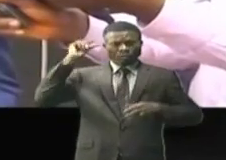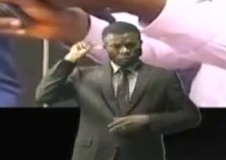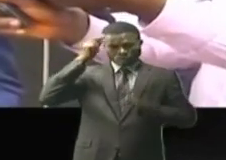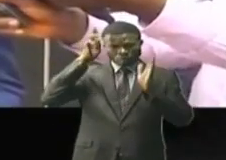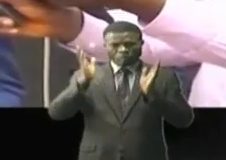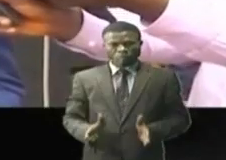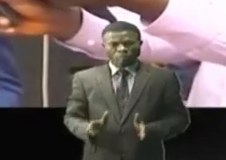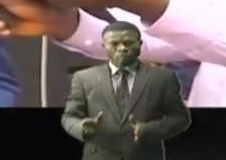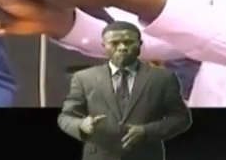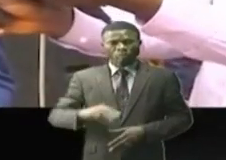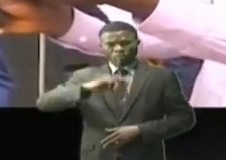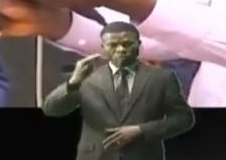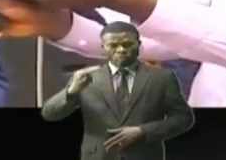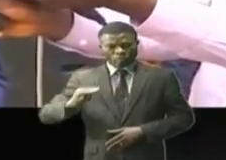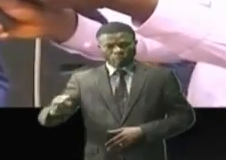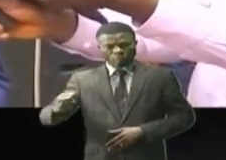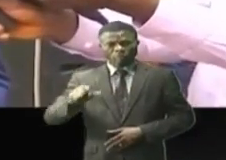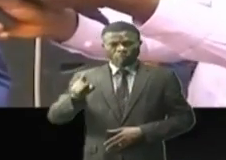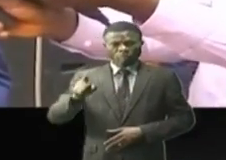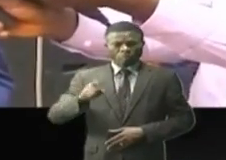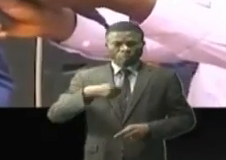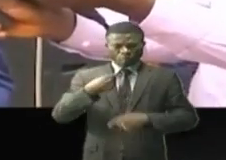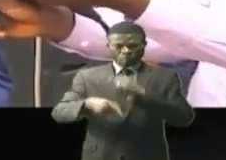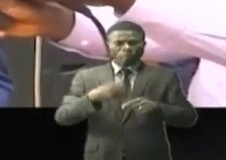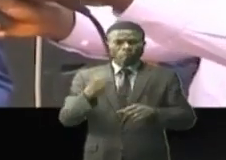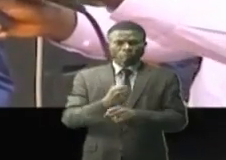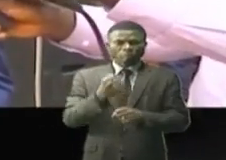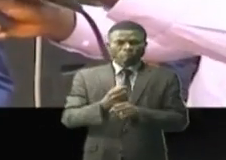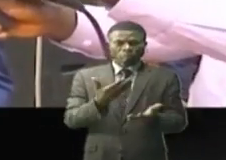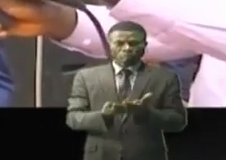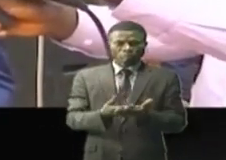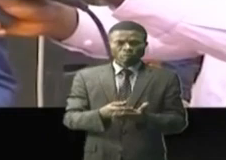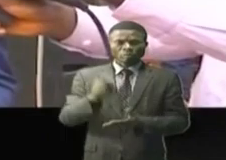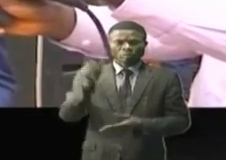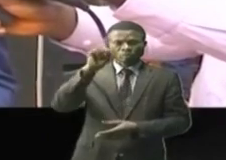provincial du Maniema, Afani Idriss Mangala, a lancé ce lundi 31